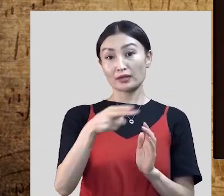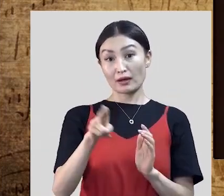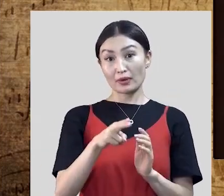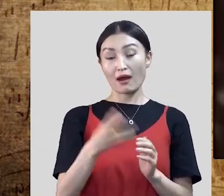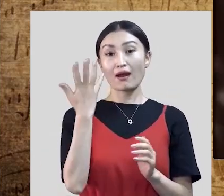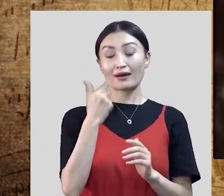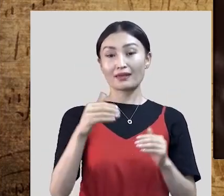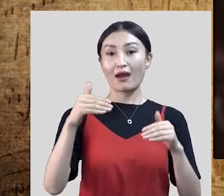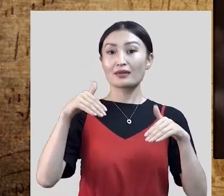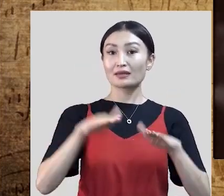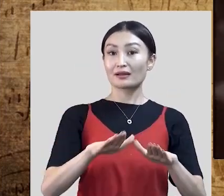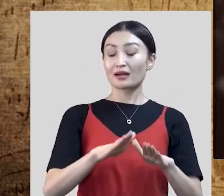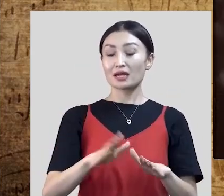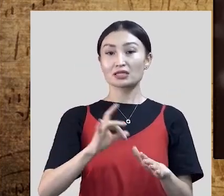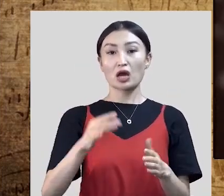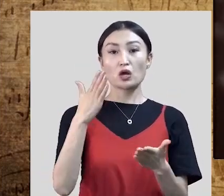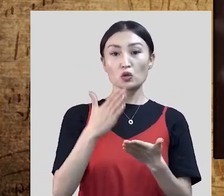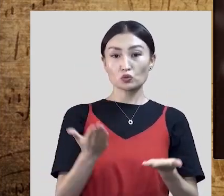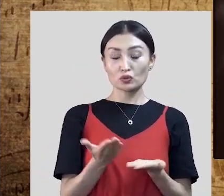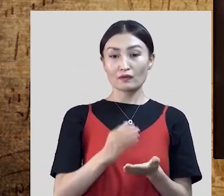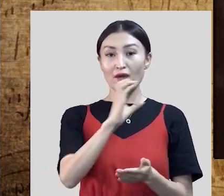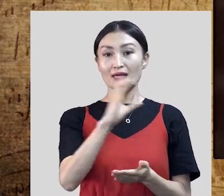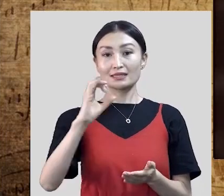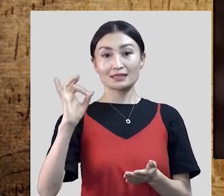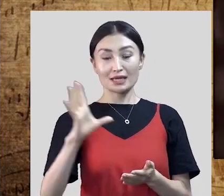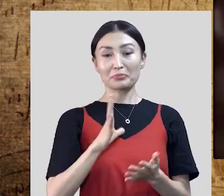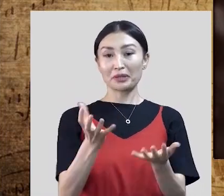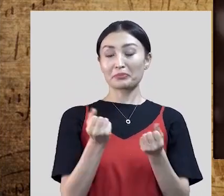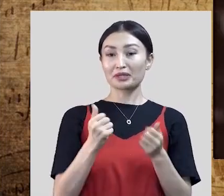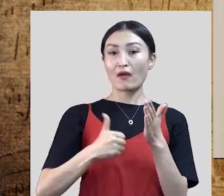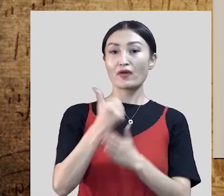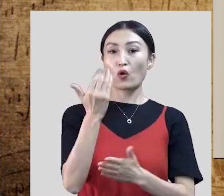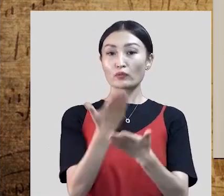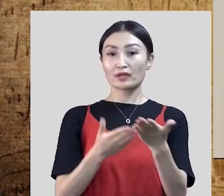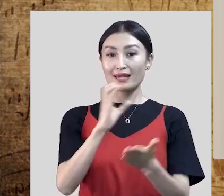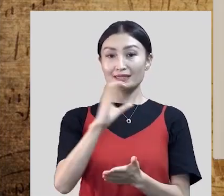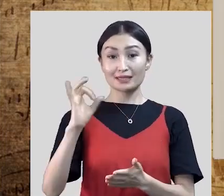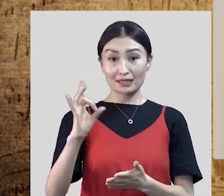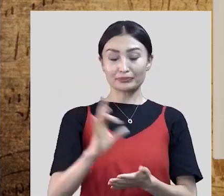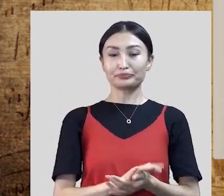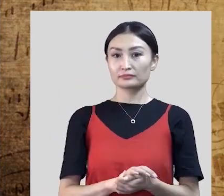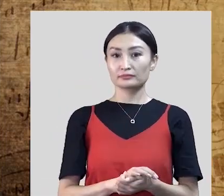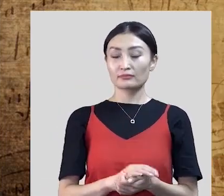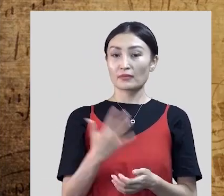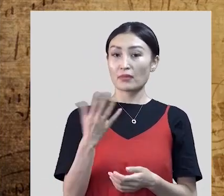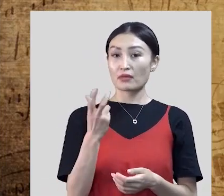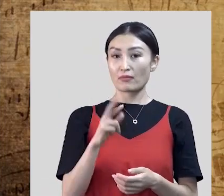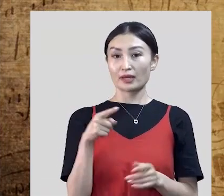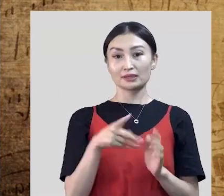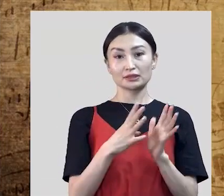декабря, когда Декларация о прекращении существования Советского Союза была принята Верховным Советом СССР.